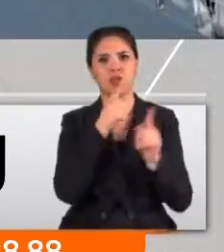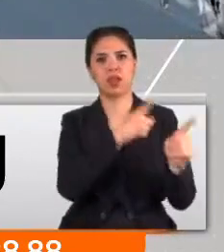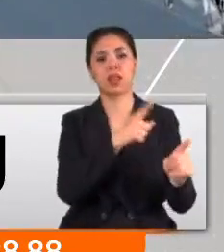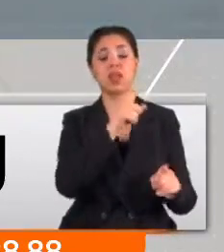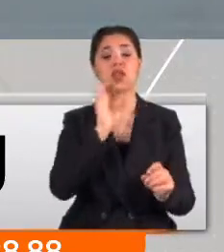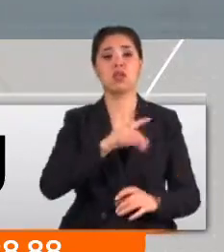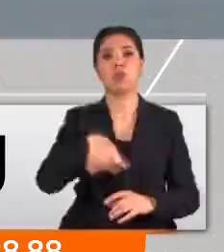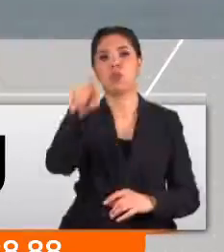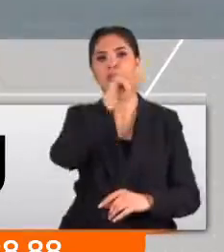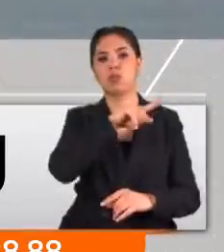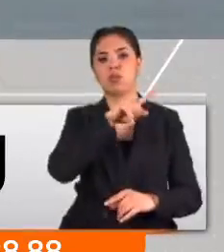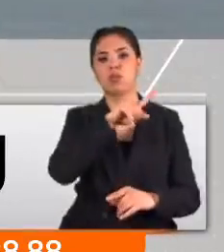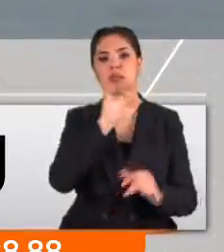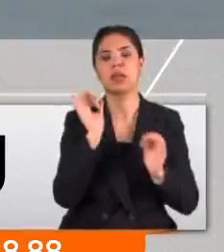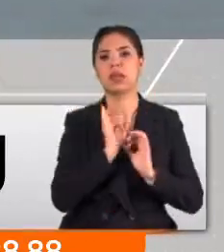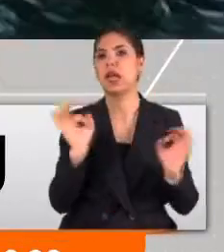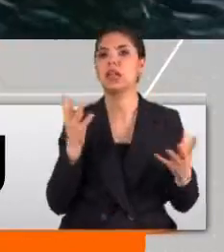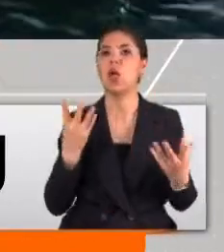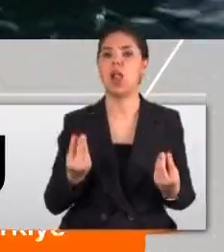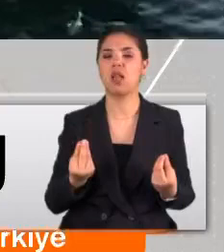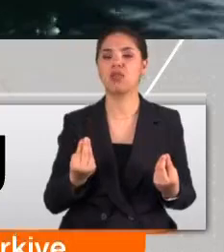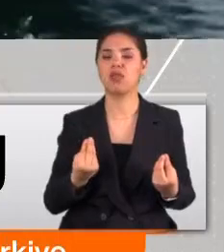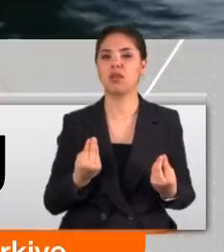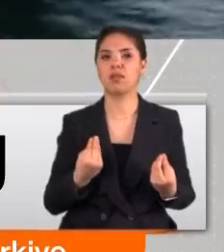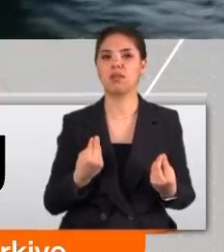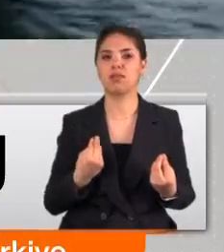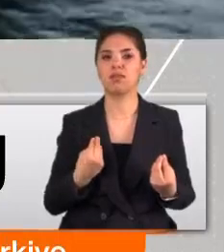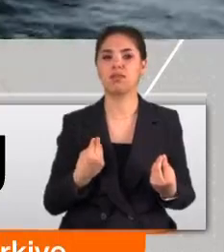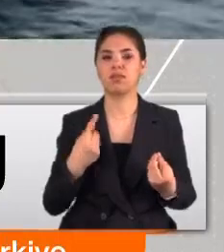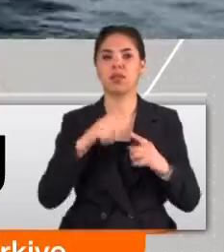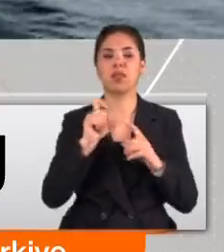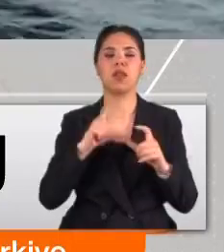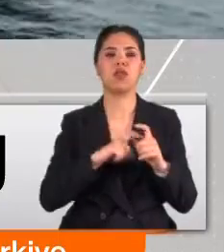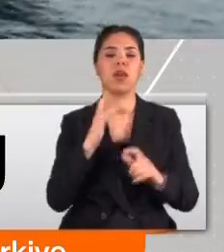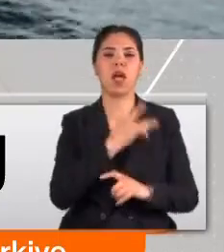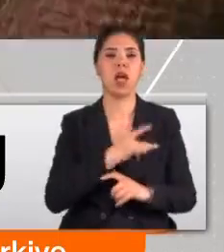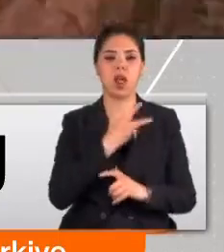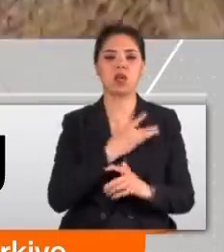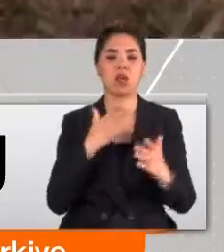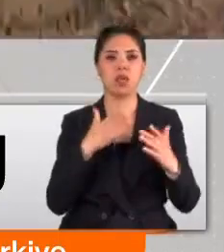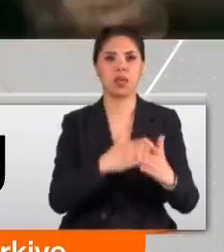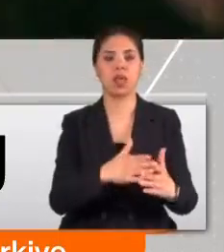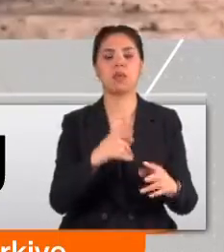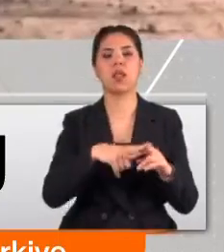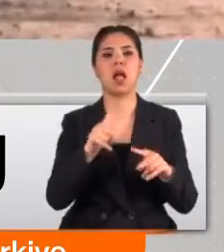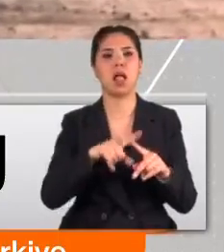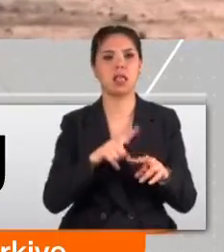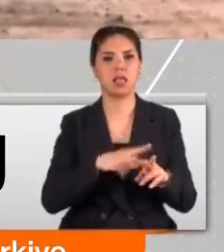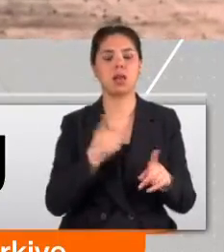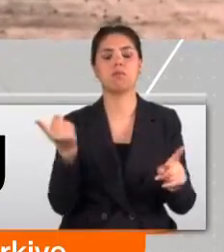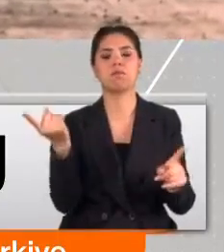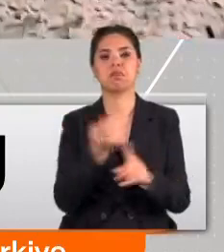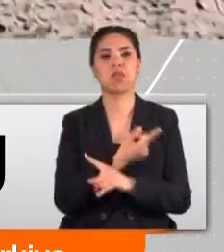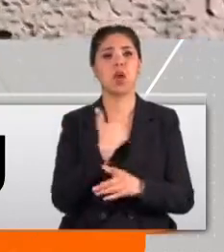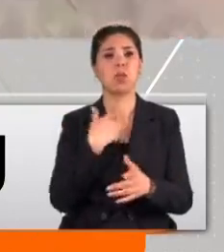bunlar birilerini çok rahatsız edecek. TCG Anadolu'ya, Altay'a,